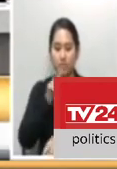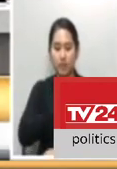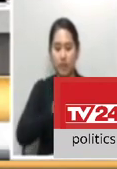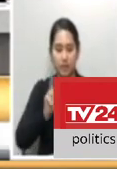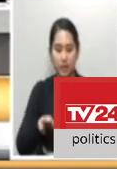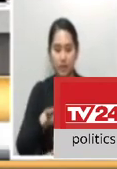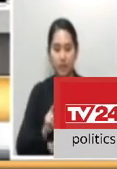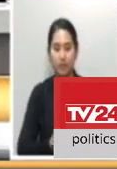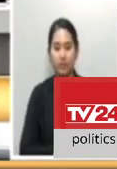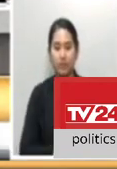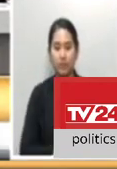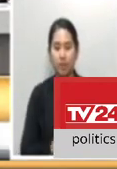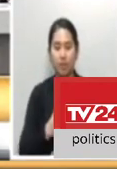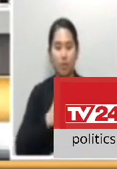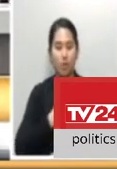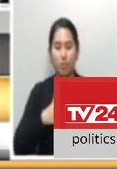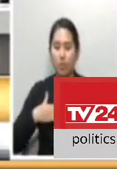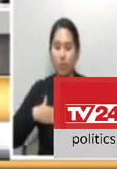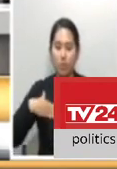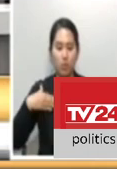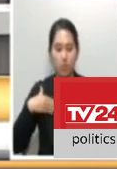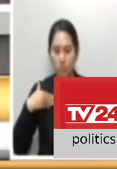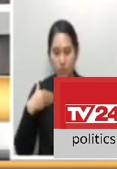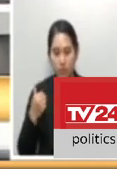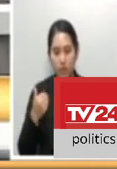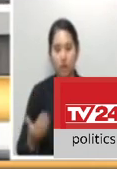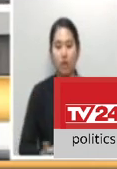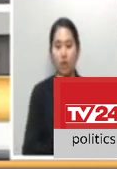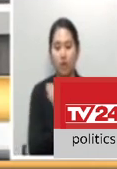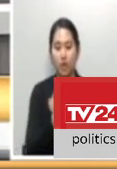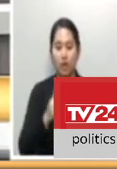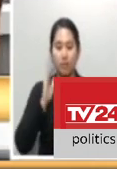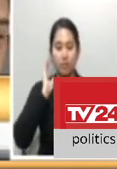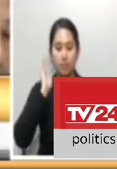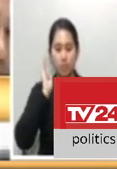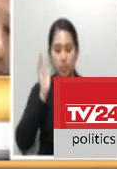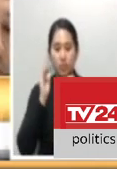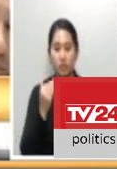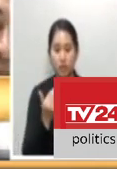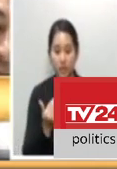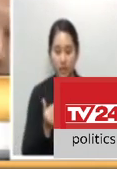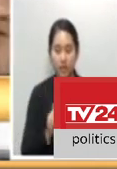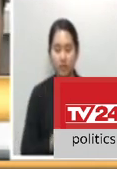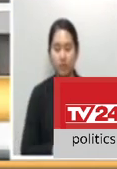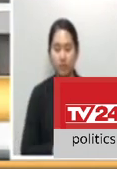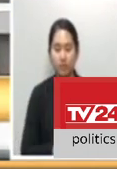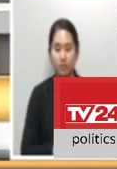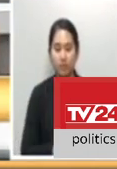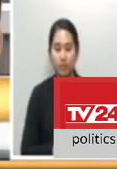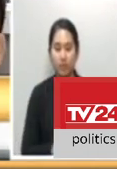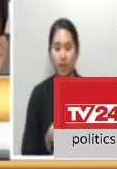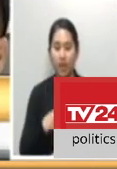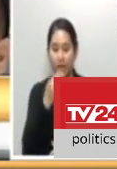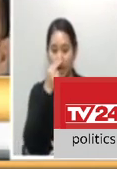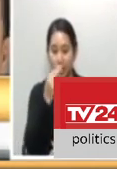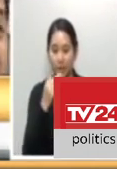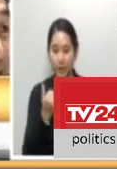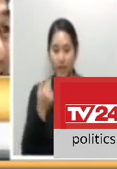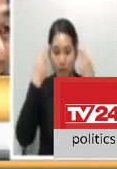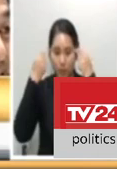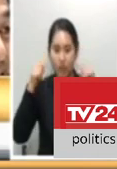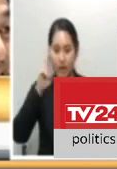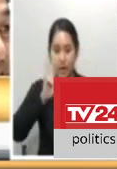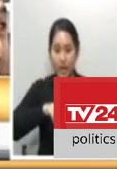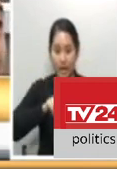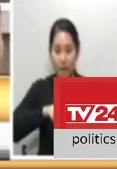ท่านแหมผมดีใจจริงนะครับที่โอกาสณเวลายามนี้เนี่ยยังเห็นท่านนายกรัฐมนตรีนั่งอยู่ณ